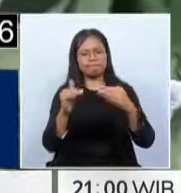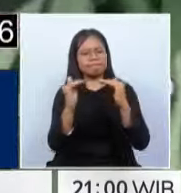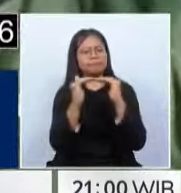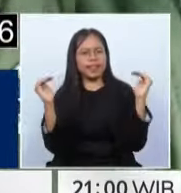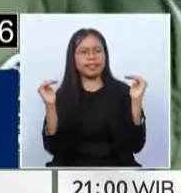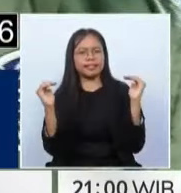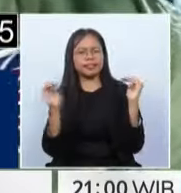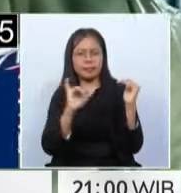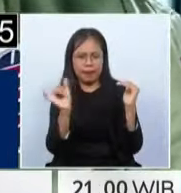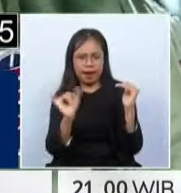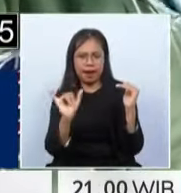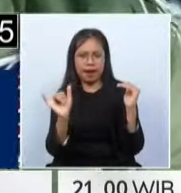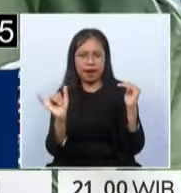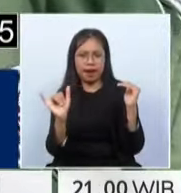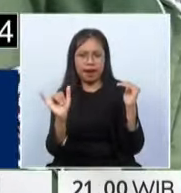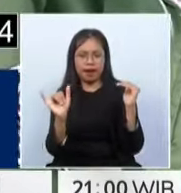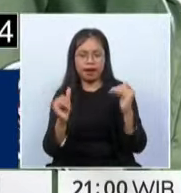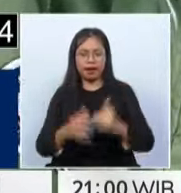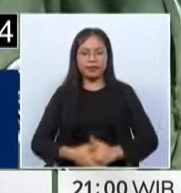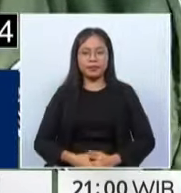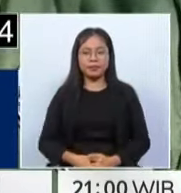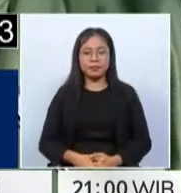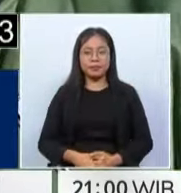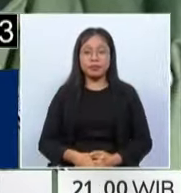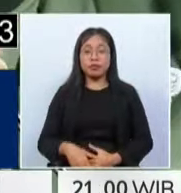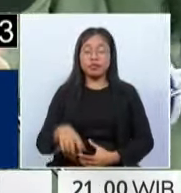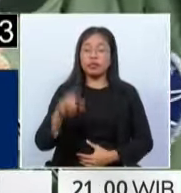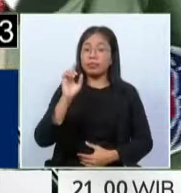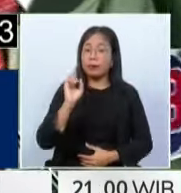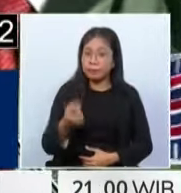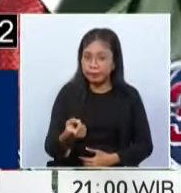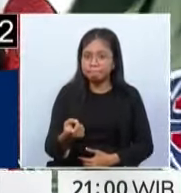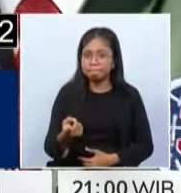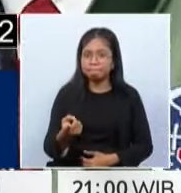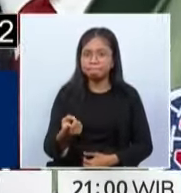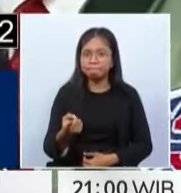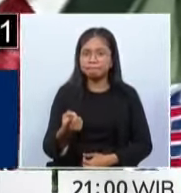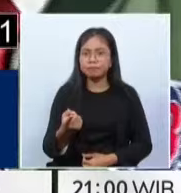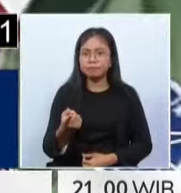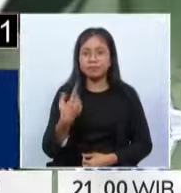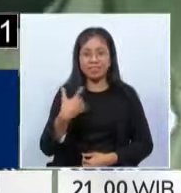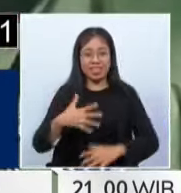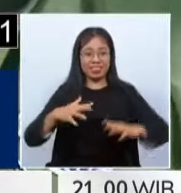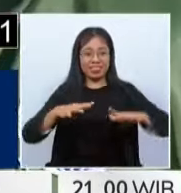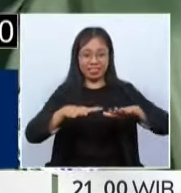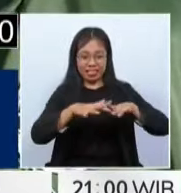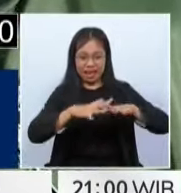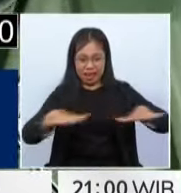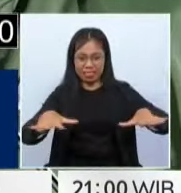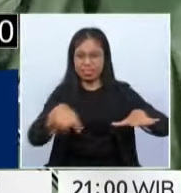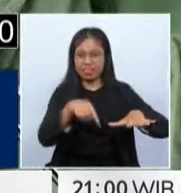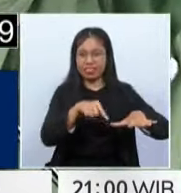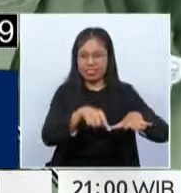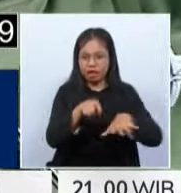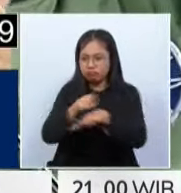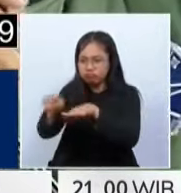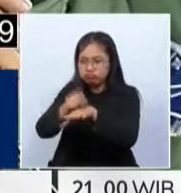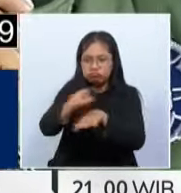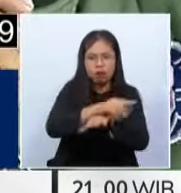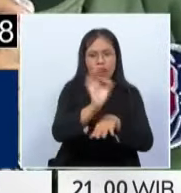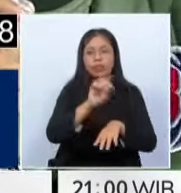tapi tidak ada serangan yang akan masuk melalui darat karena kita negara maka yang mesti